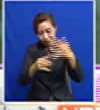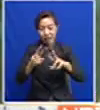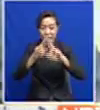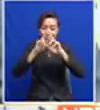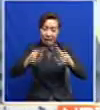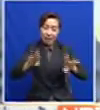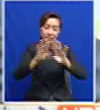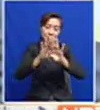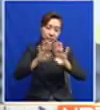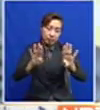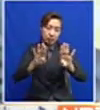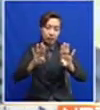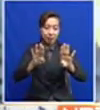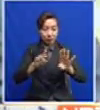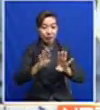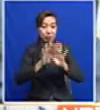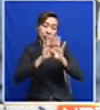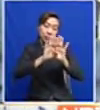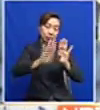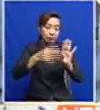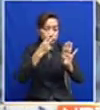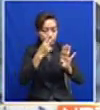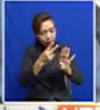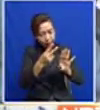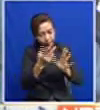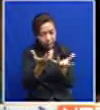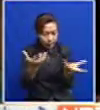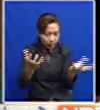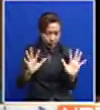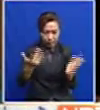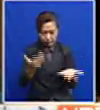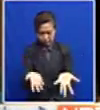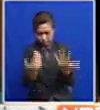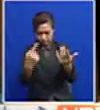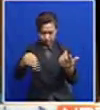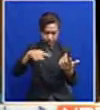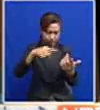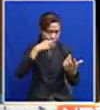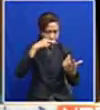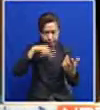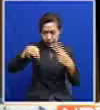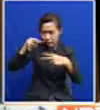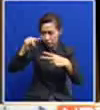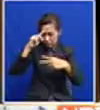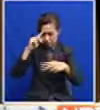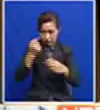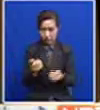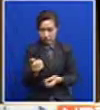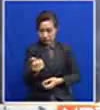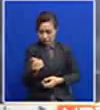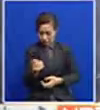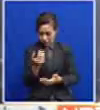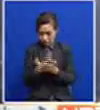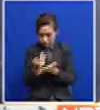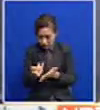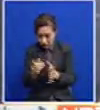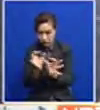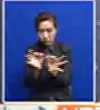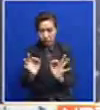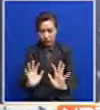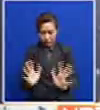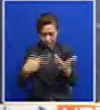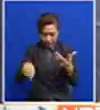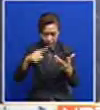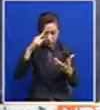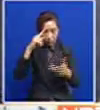ติแต่มาสังเกตเห็นค่ะว่าของในร้านเนี่ยถูกรื้อค้นแล้วก็เลยไปตรวจเงินทอนในลิ้นชักพบว่าเงินเหรียญหายไป